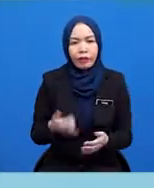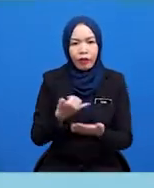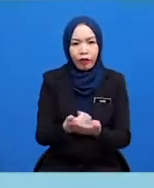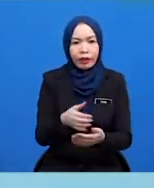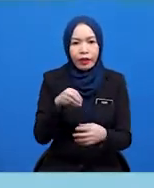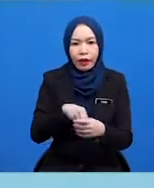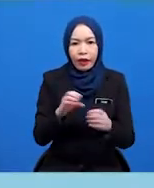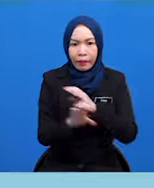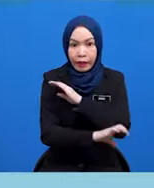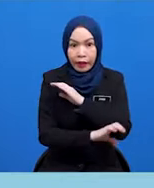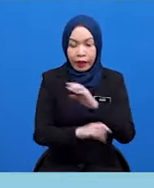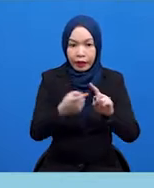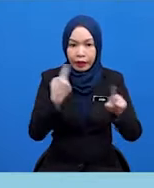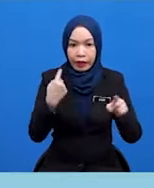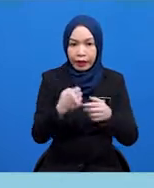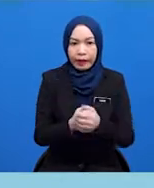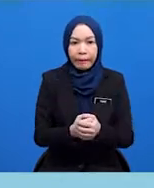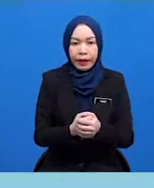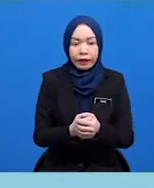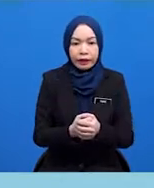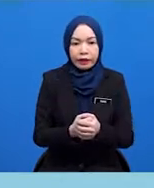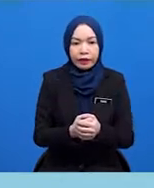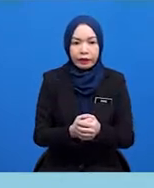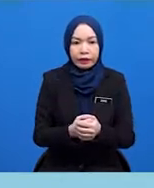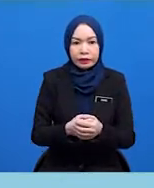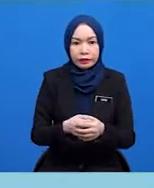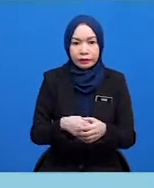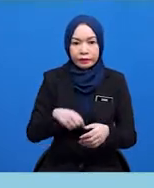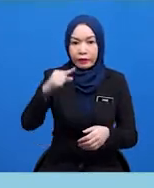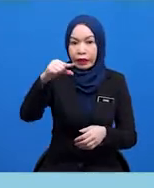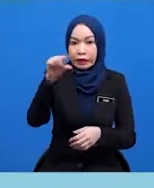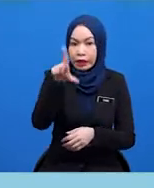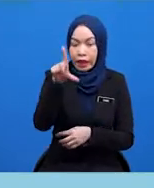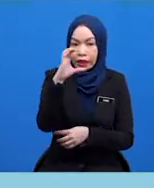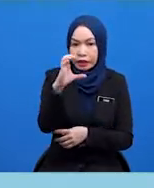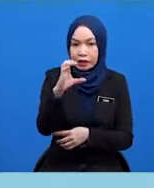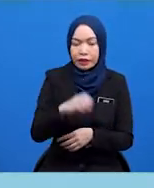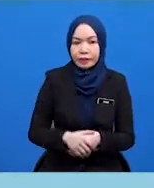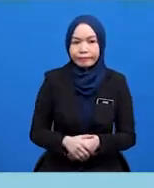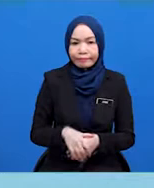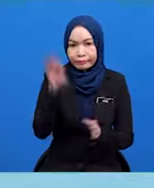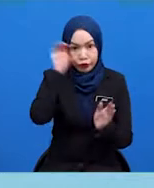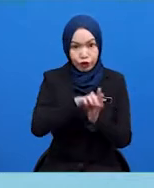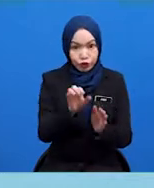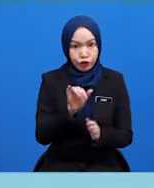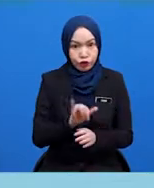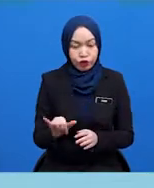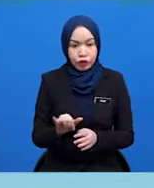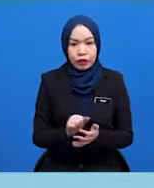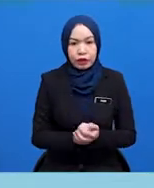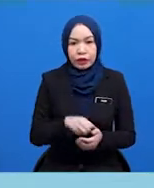negara melalui pelaburan syarikat berkaitan kerajaan GLC seperti Sain Dabi,